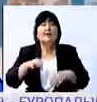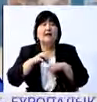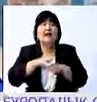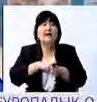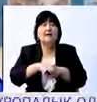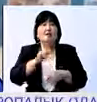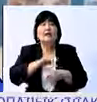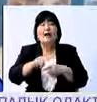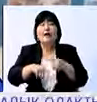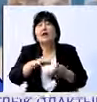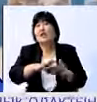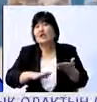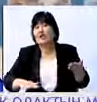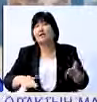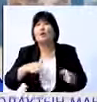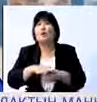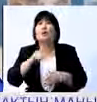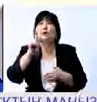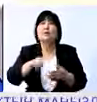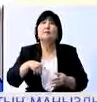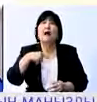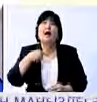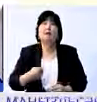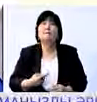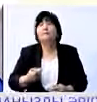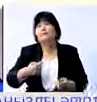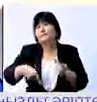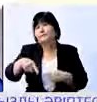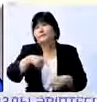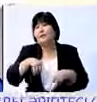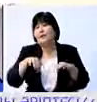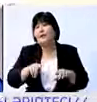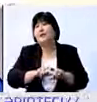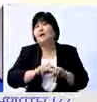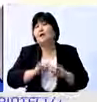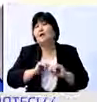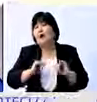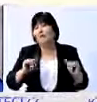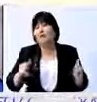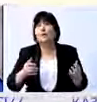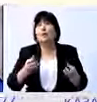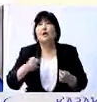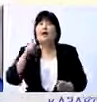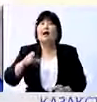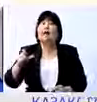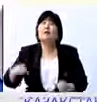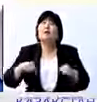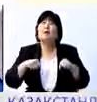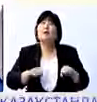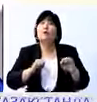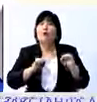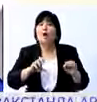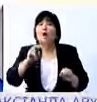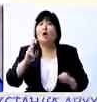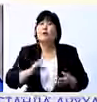жұмыстарын әрі қарай жалғастыратынына толық сеніммен айтты. Кәсіпкерлікті дамыту, сосын жаңа азаматтардың құқығын қорғау,